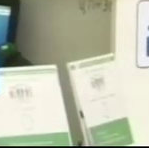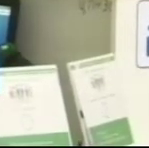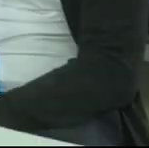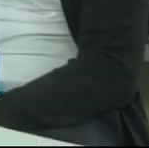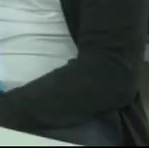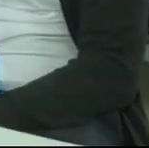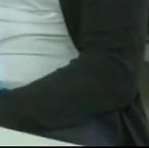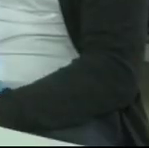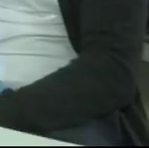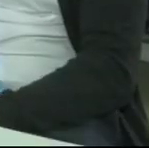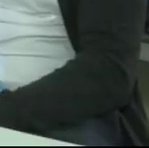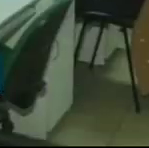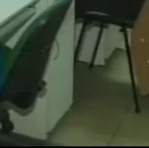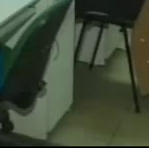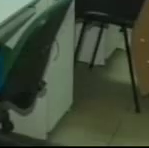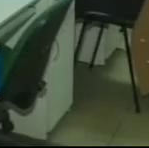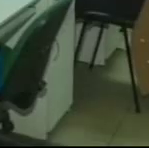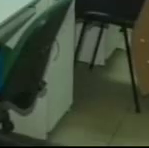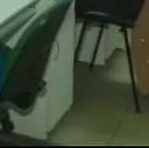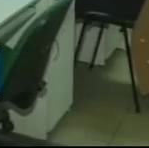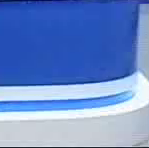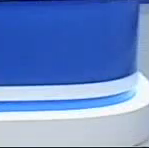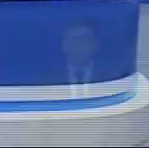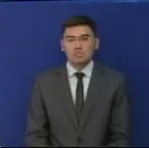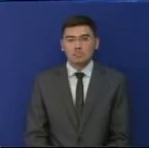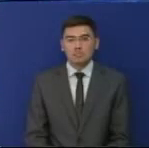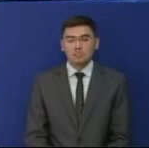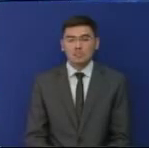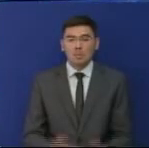Маслихата специализированного центра обслуживания населения.